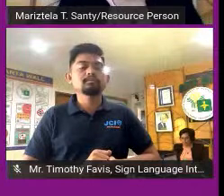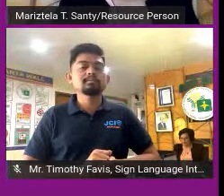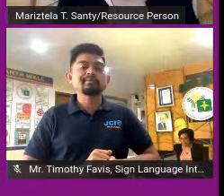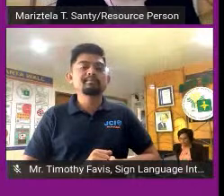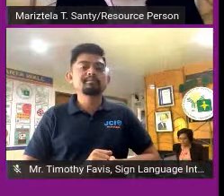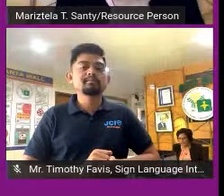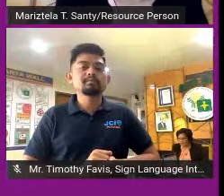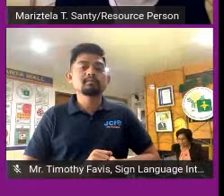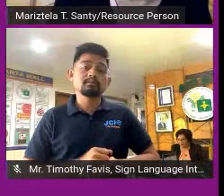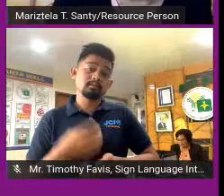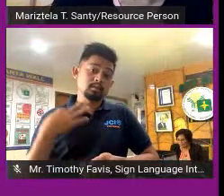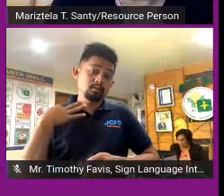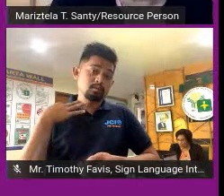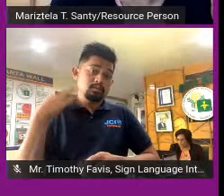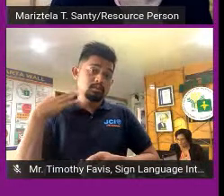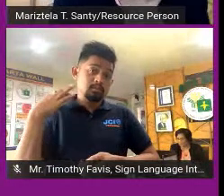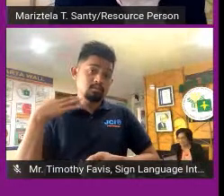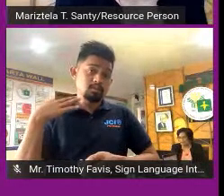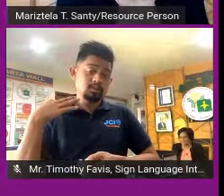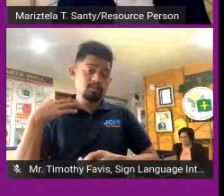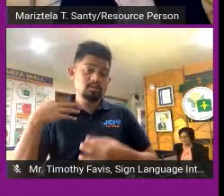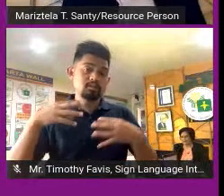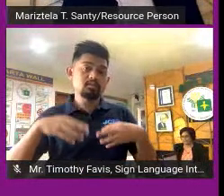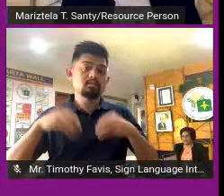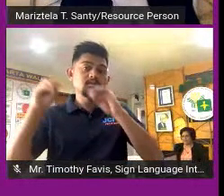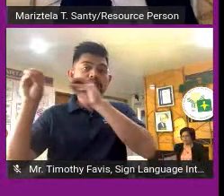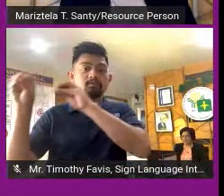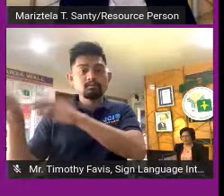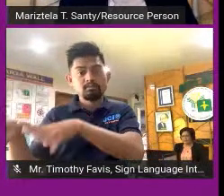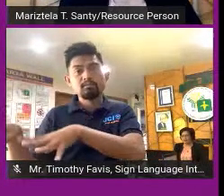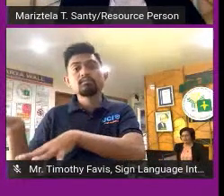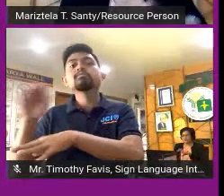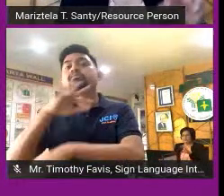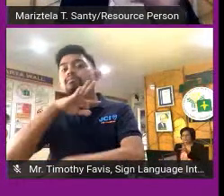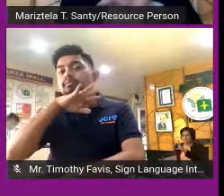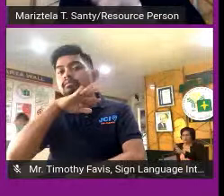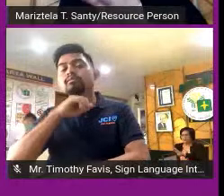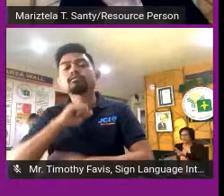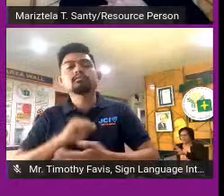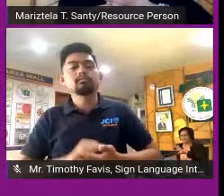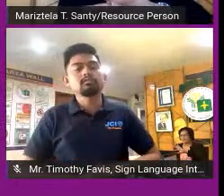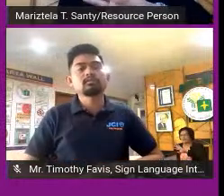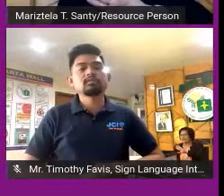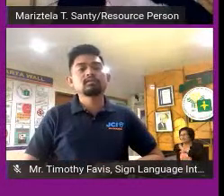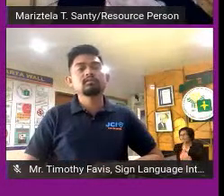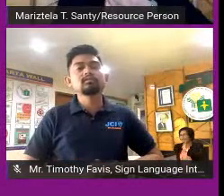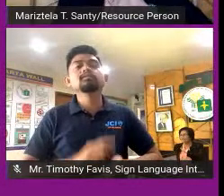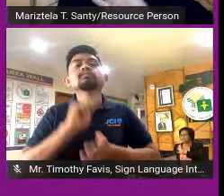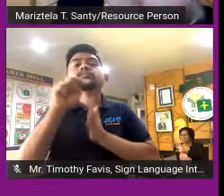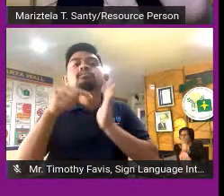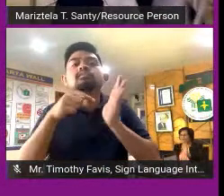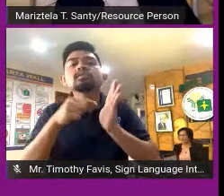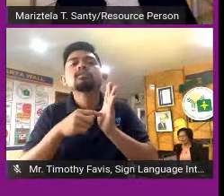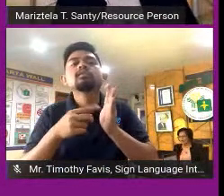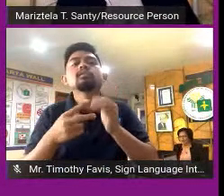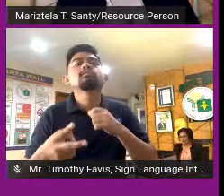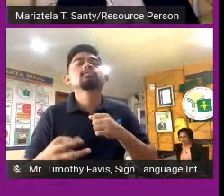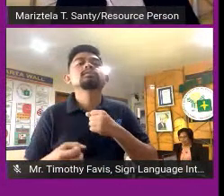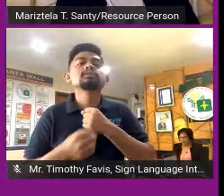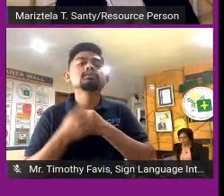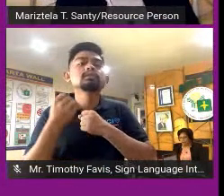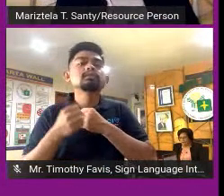Yung baro na hinubad, andoon na lang nakalagay sa ano. So this is a very simple